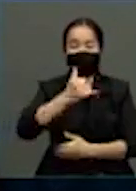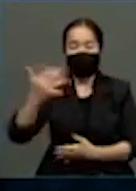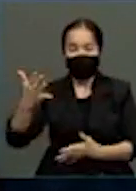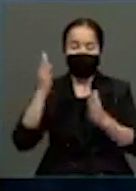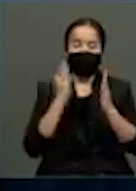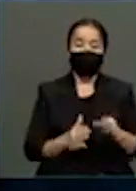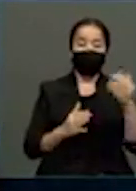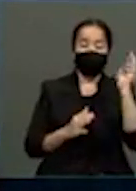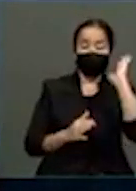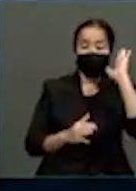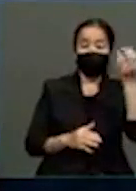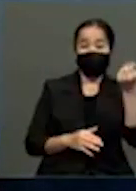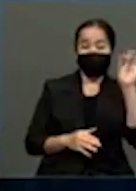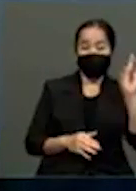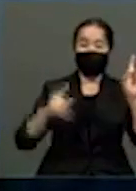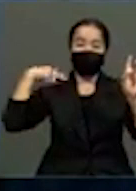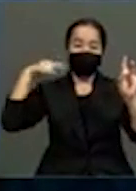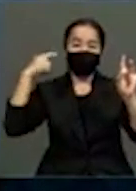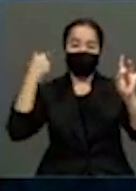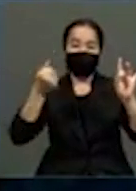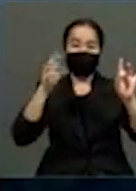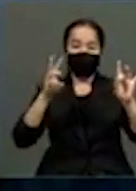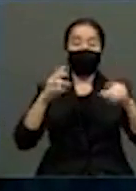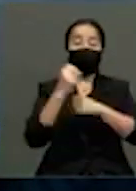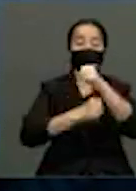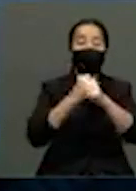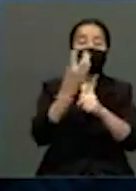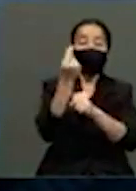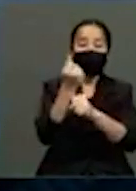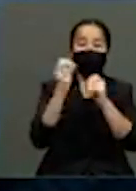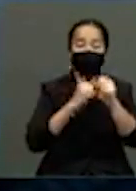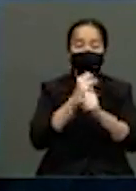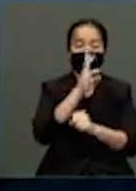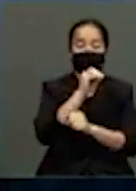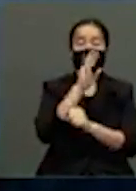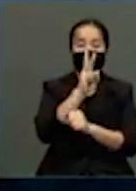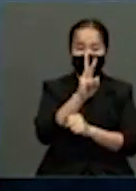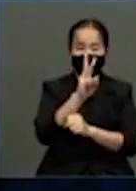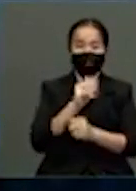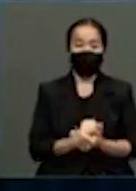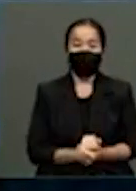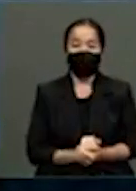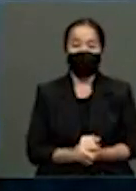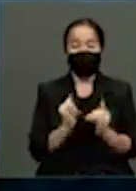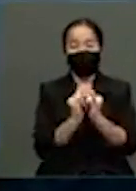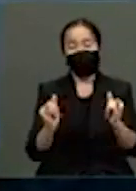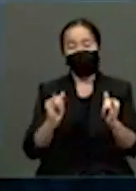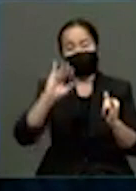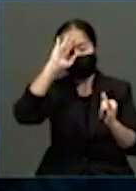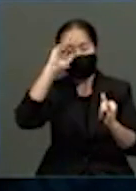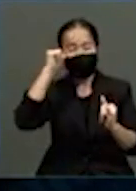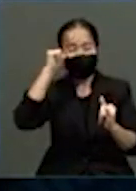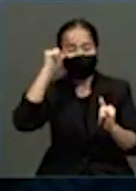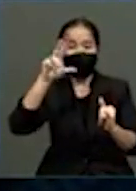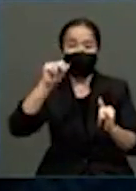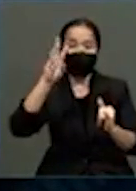หญิง16นะครับโดยเฉลี่ยก็เป็นค่ากลางคือคนสูงอายุนะครับ66ปีนอนนานสุดก็36วันน